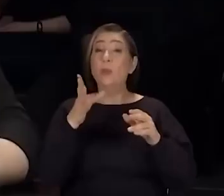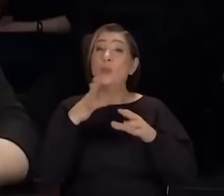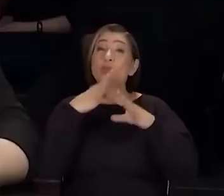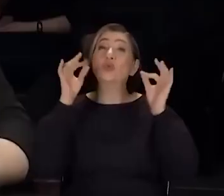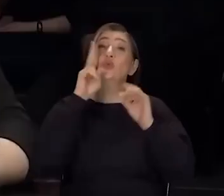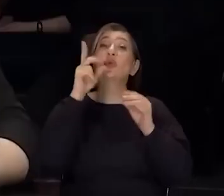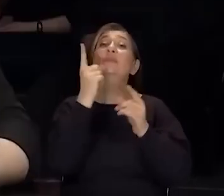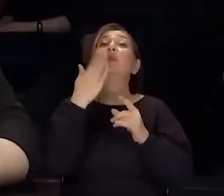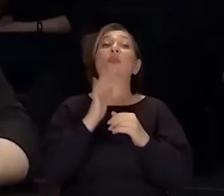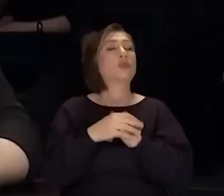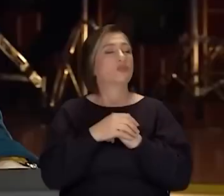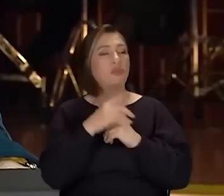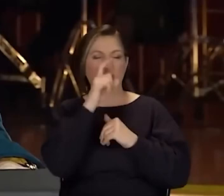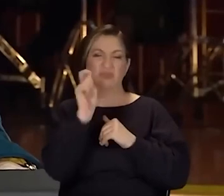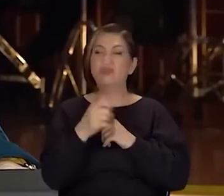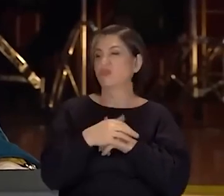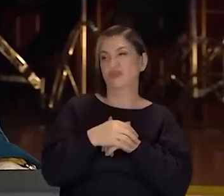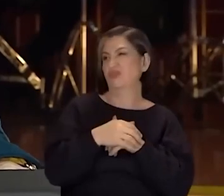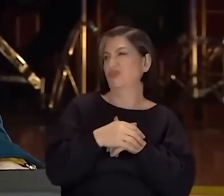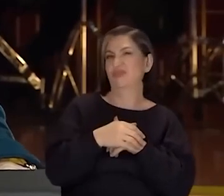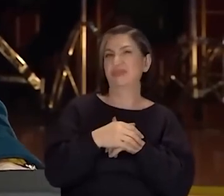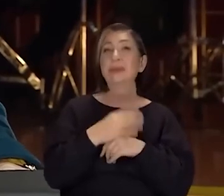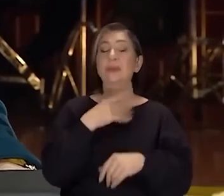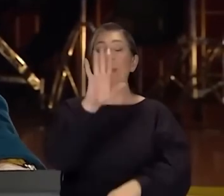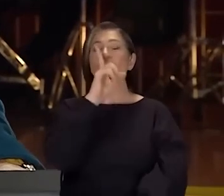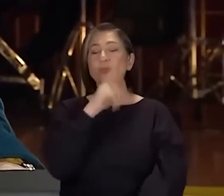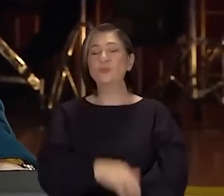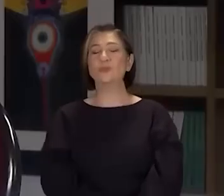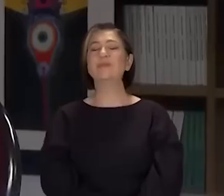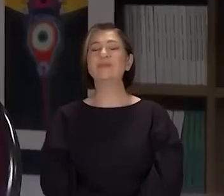diye bir şey yok mu yani? Yok. Peki. Evet, yok. Susuyorum.